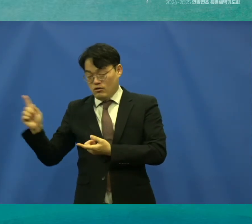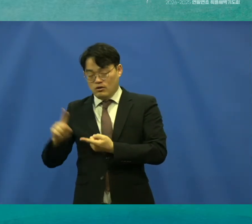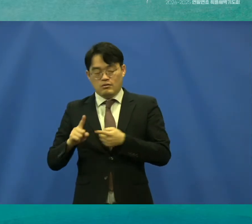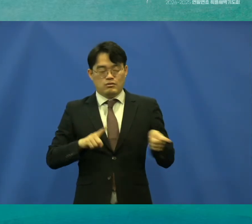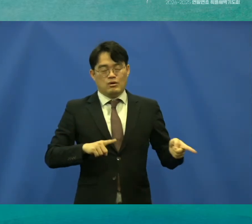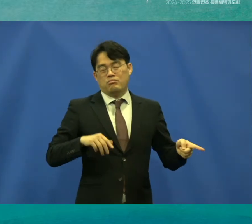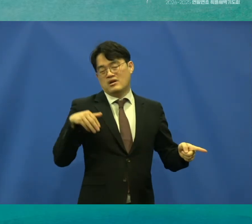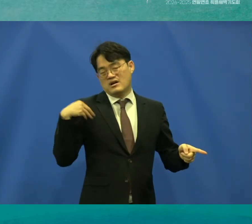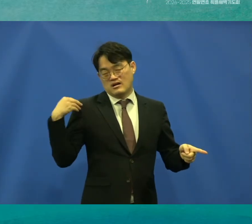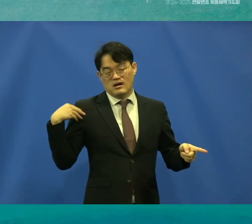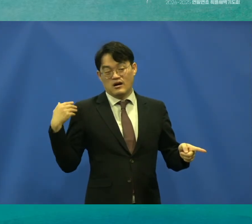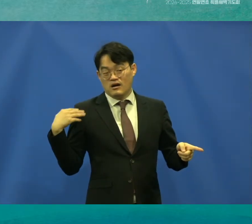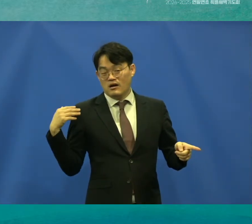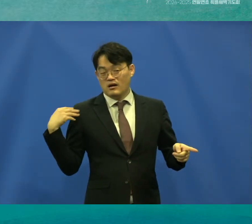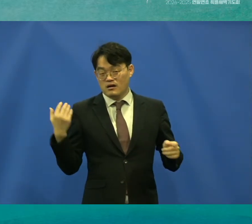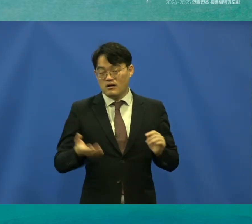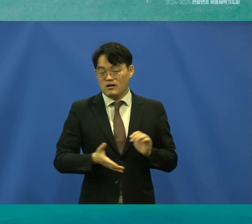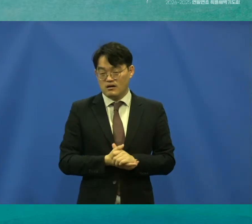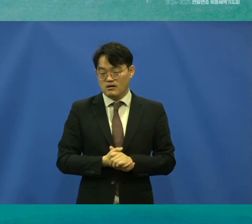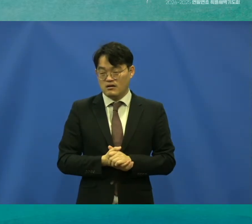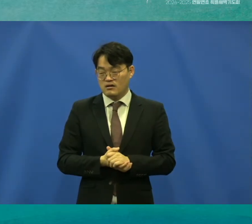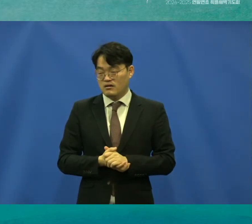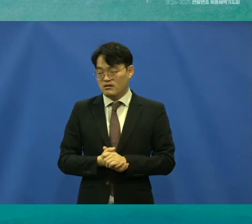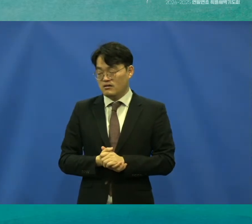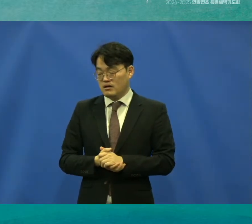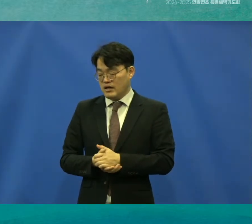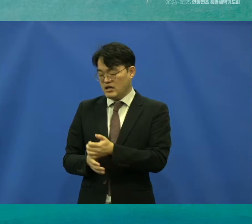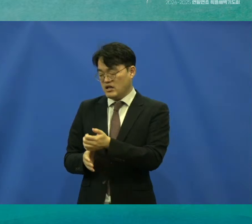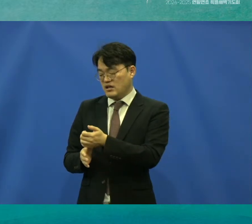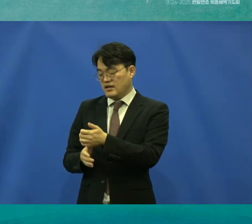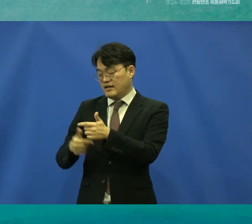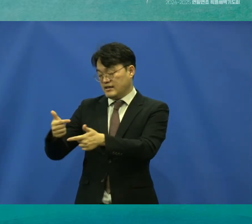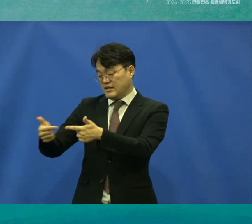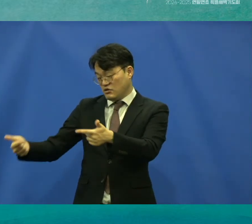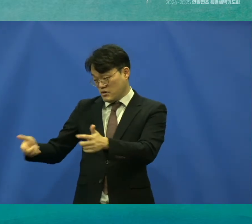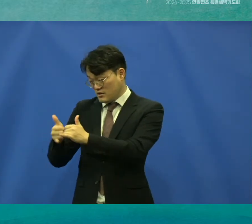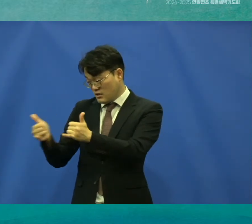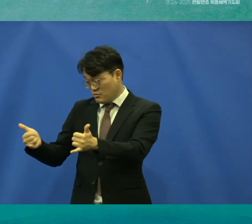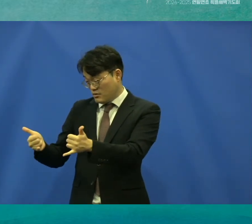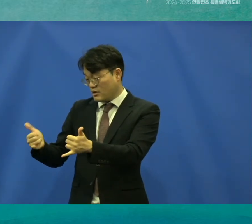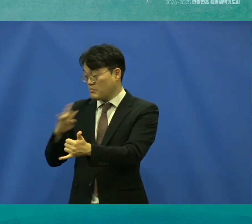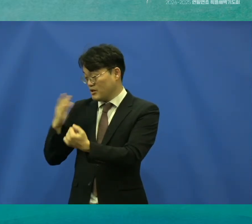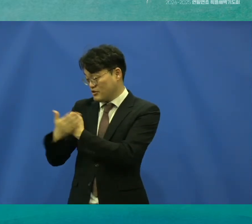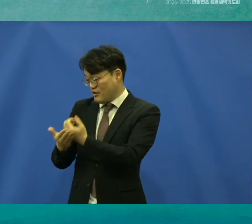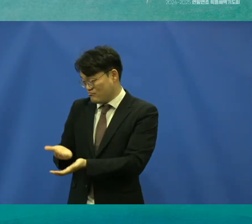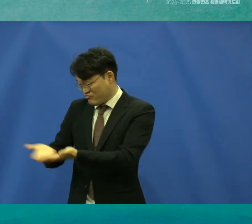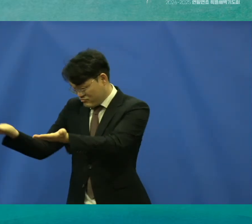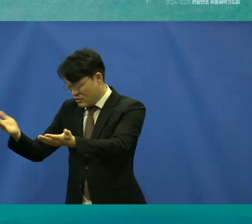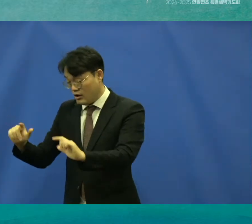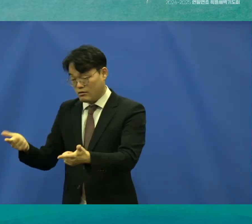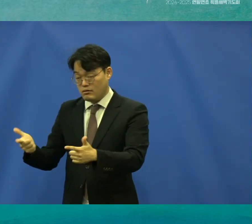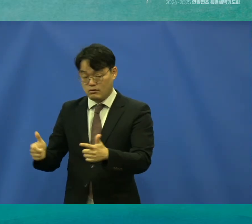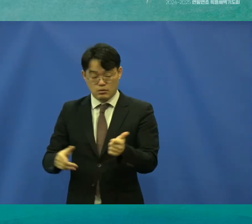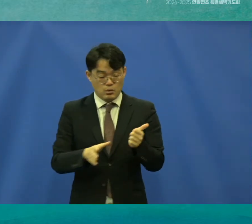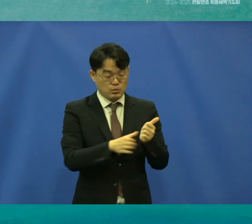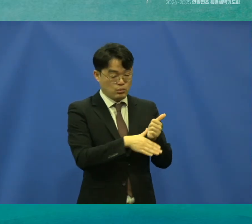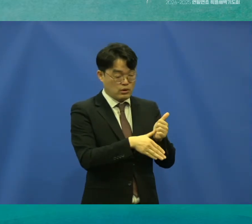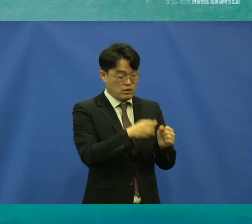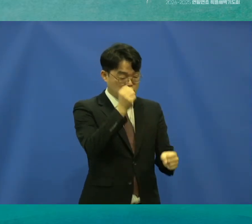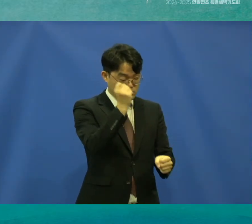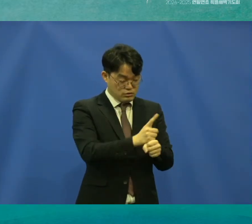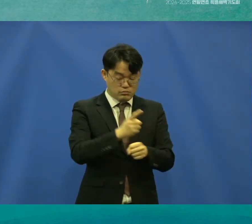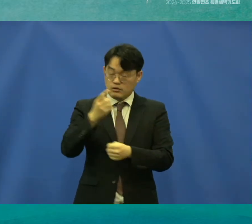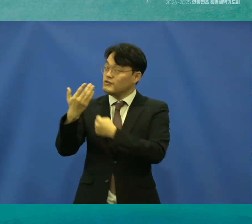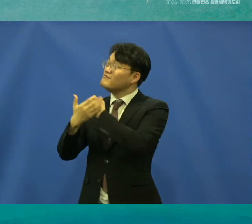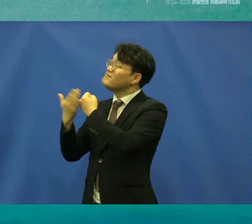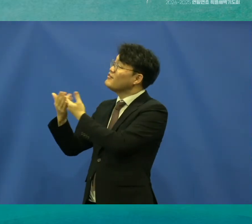니느웨 사람에게만 베푼 은혜가 아닙니다. 요나 자신도 이미 받은 은혜입니다. 그동안 셀 수 없는